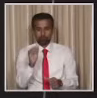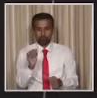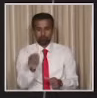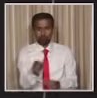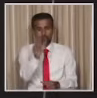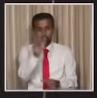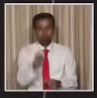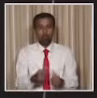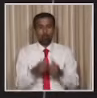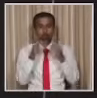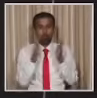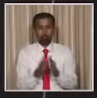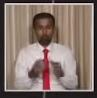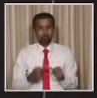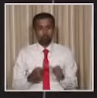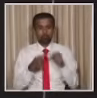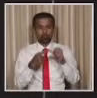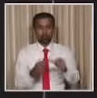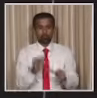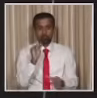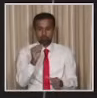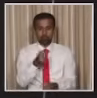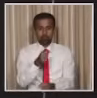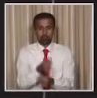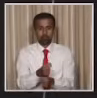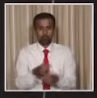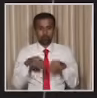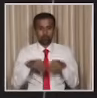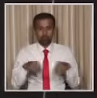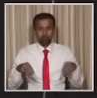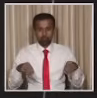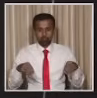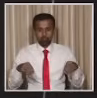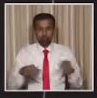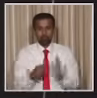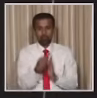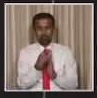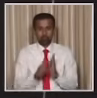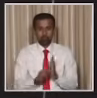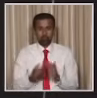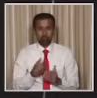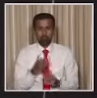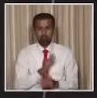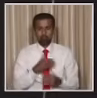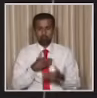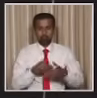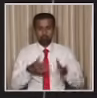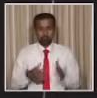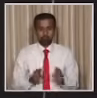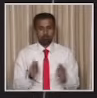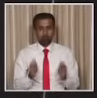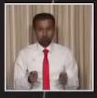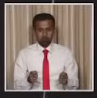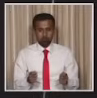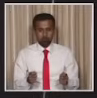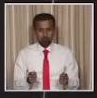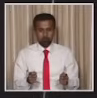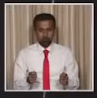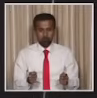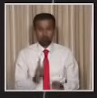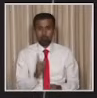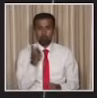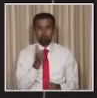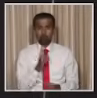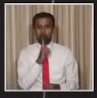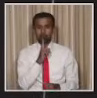ඔයාගේ ඔක්කොම මම උත්තර ටික දෙන්නම් රජය කෘෂිකර්මයේ පිළිබඳ ප්‍රතිපත්තියක් ගත්තා මම නෙවෙයි කැබිනට් පත්‍රිකාව දැම්මේ මම ඔබට මම මුලින් ඉඳලා